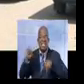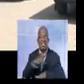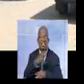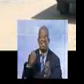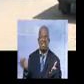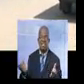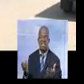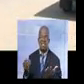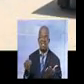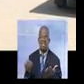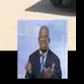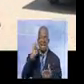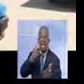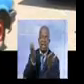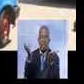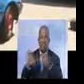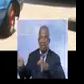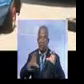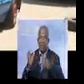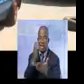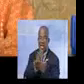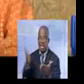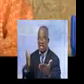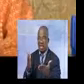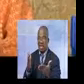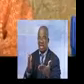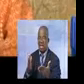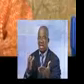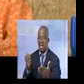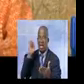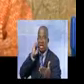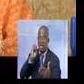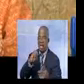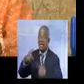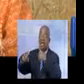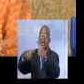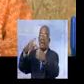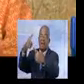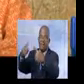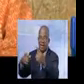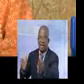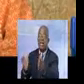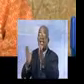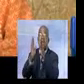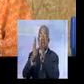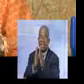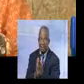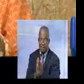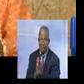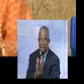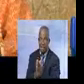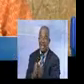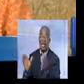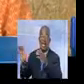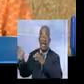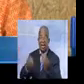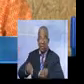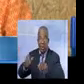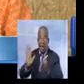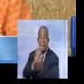marchés privés. Les marchés publics, elle s'en méfie. L'activité publique nous absorbe parce qu'il faut un cash